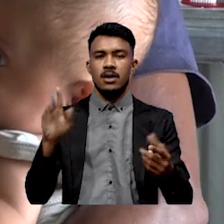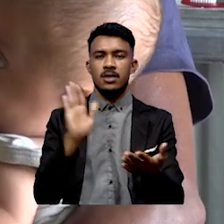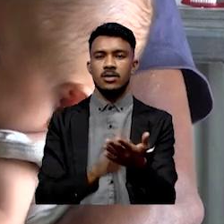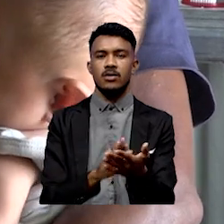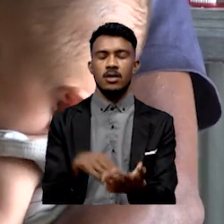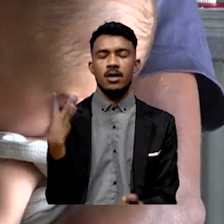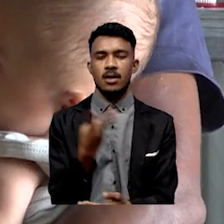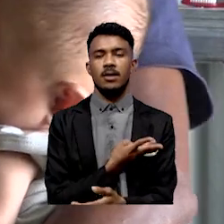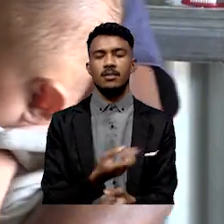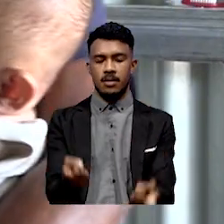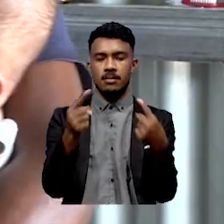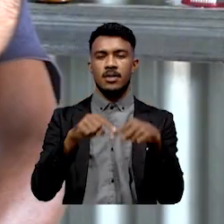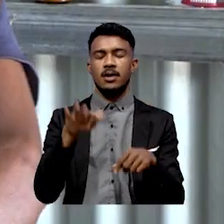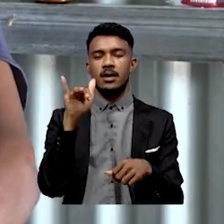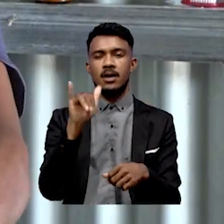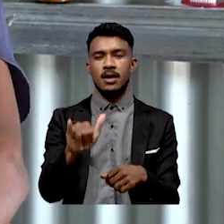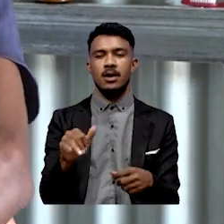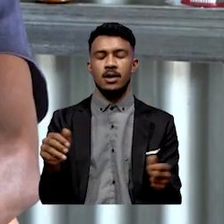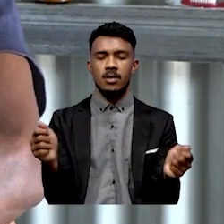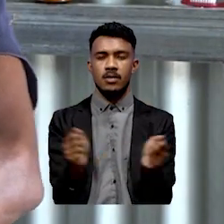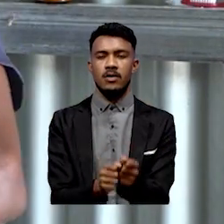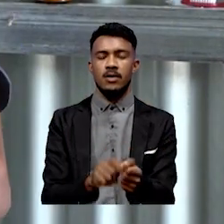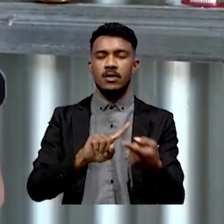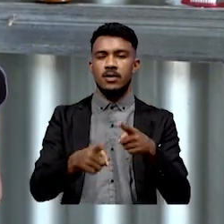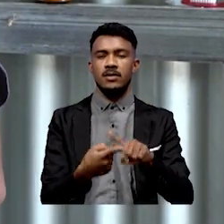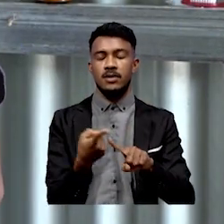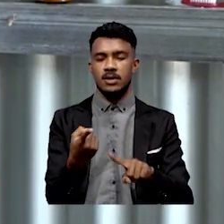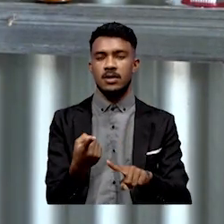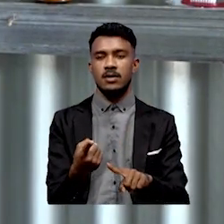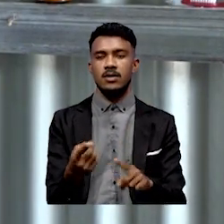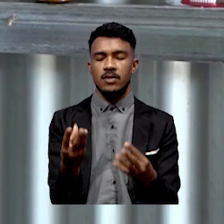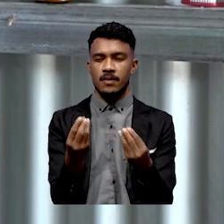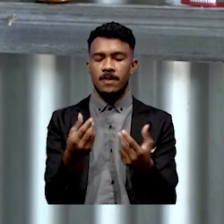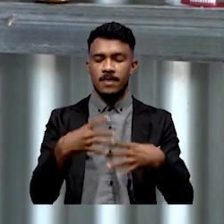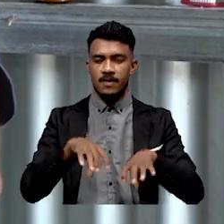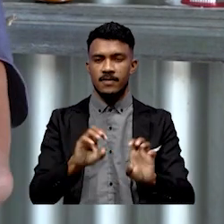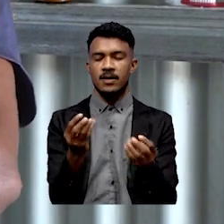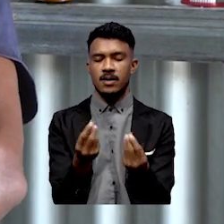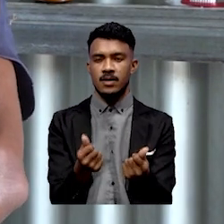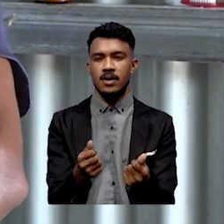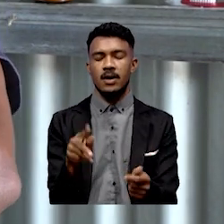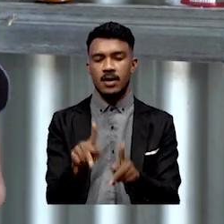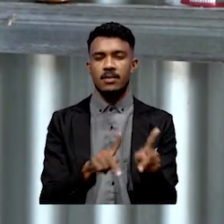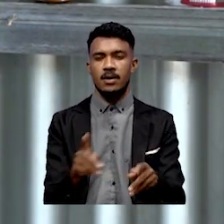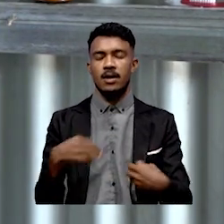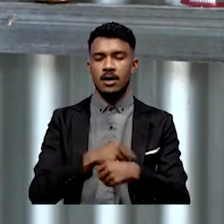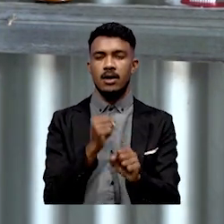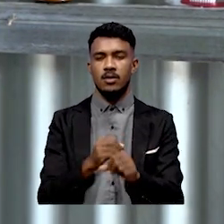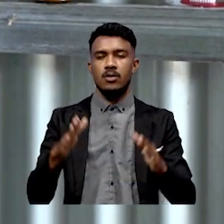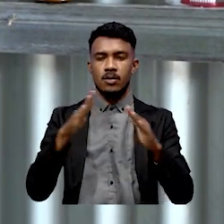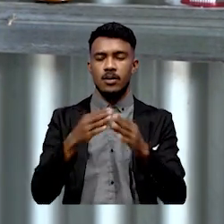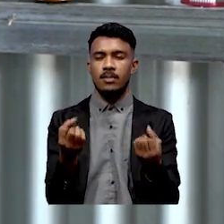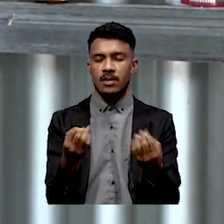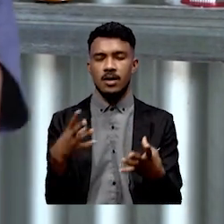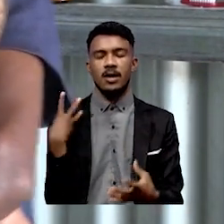ho bijil maka ami hela hena ba finera raihene kansa e mahalo uma barakon anta ami masal ne tik roha ma anda bara